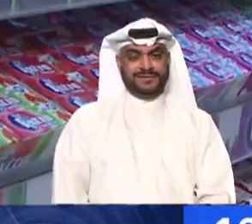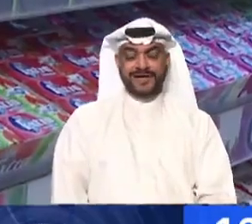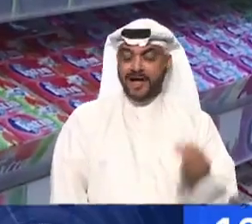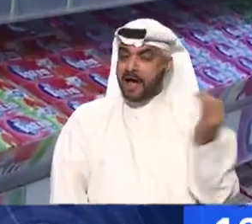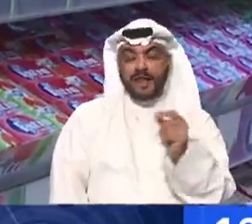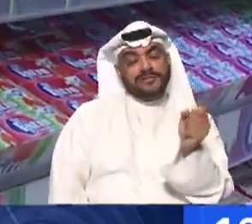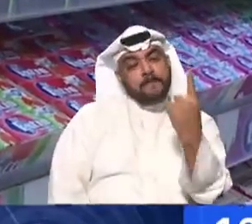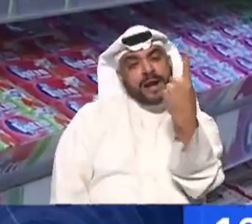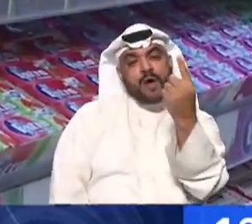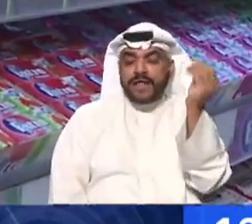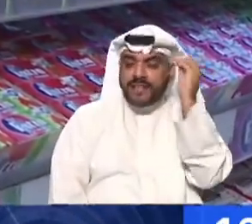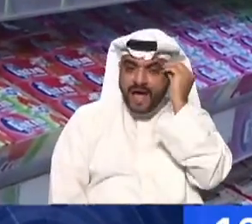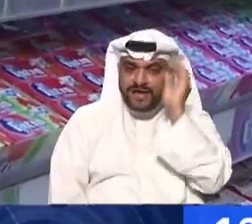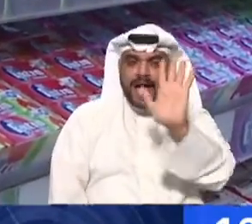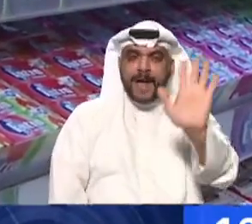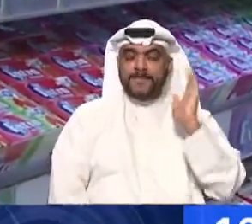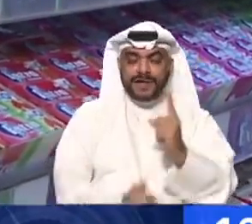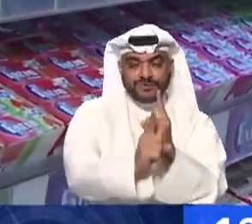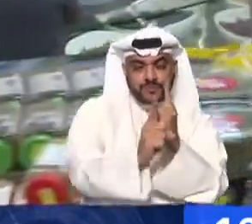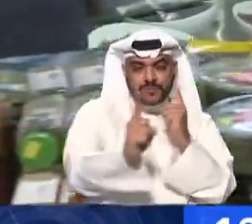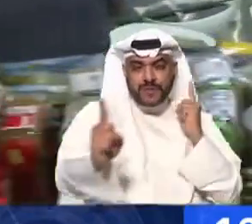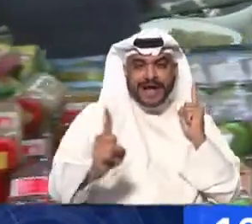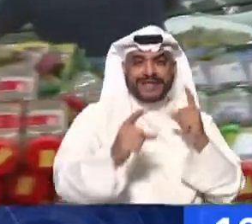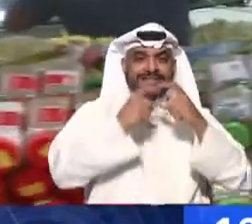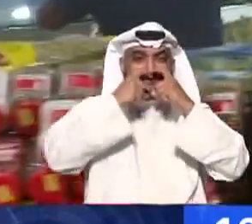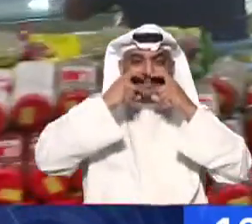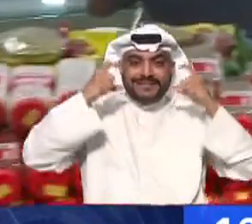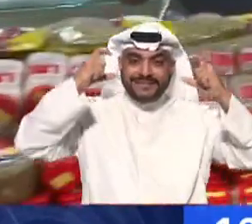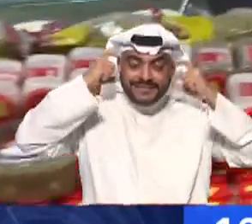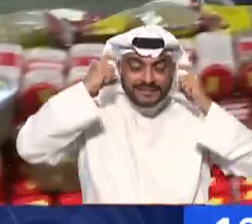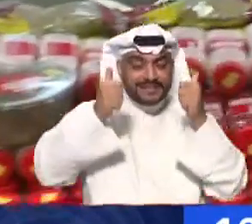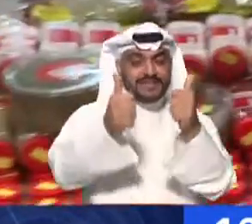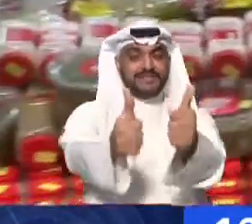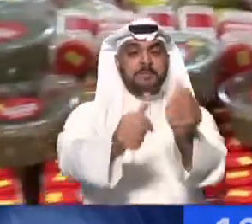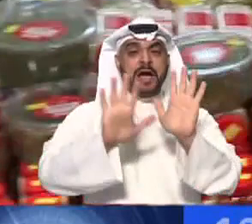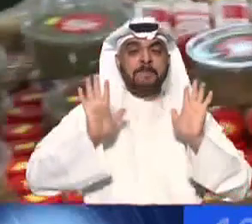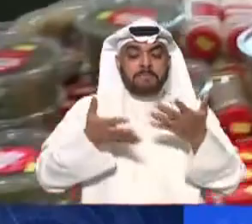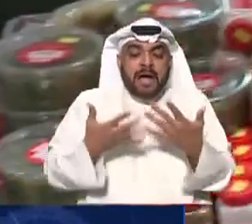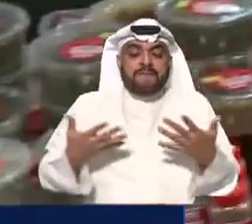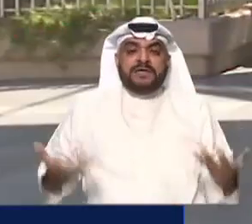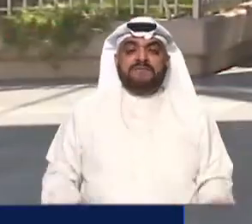الاجتماعي ستؤتي بثمارها لا محالة في تخفيف عدد الإصابات